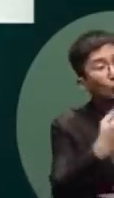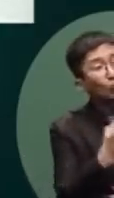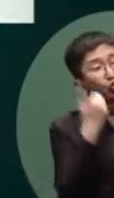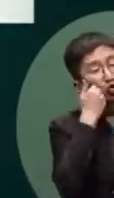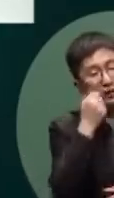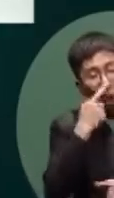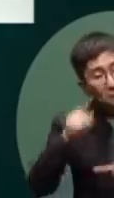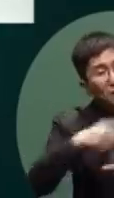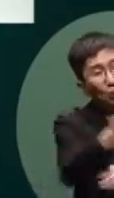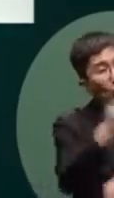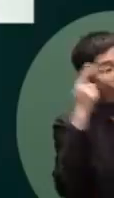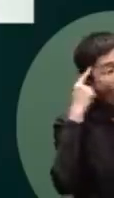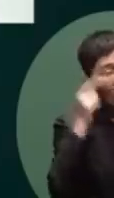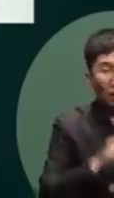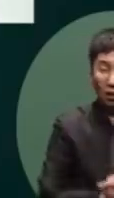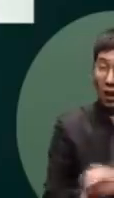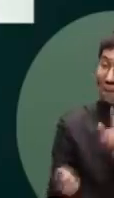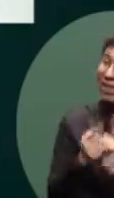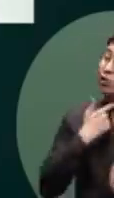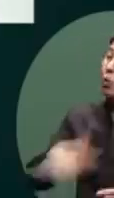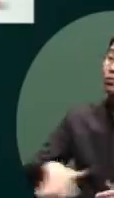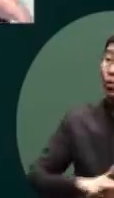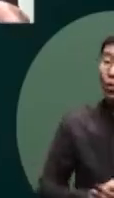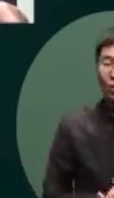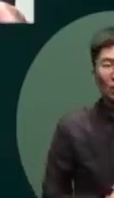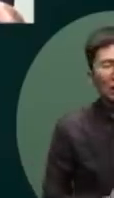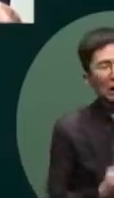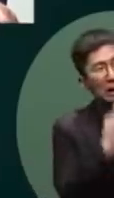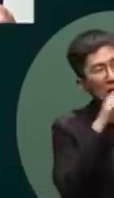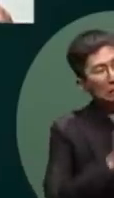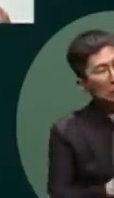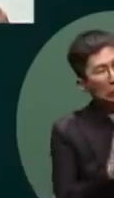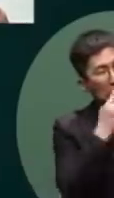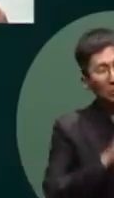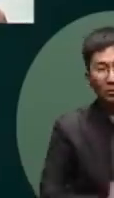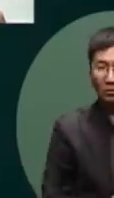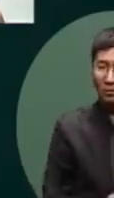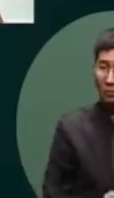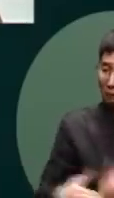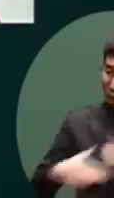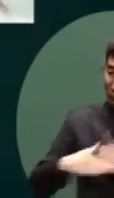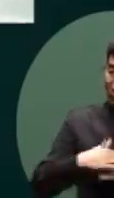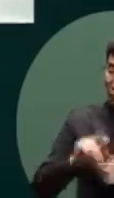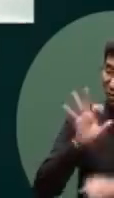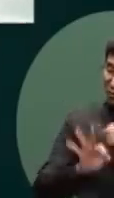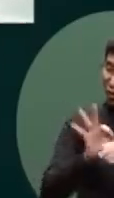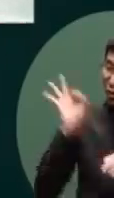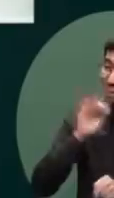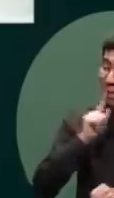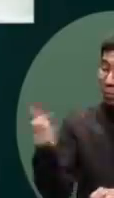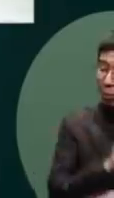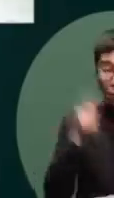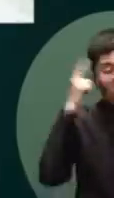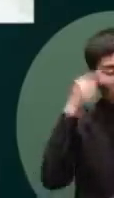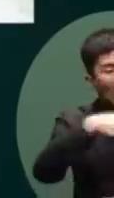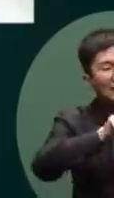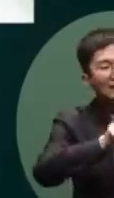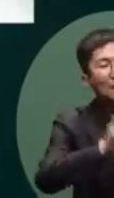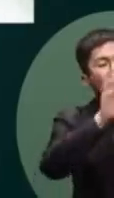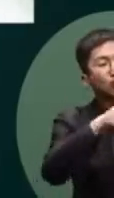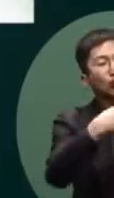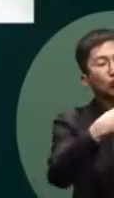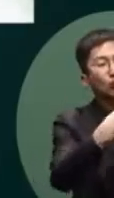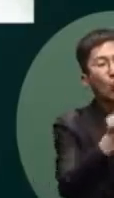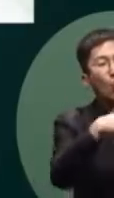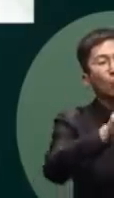왜 타주셨어요? 저는 그 사람 본 적이 없습니다. 아니 참 희한하네요. 갖다 붙이려고 10년 전 것까지 그럼 삼부 토고는 왜 봐주셨어요?